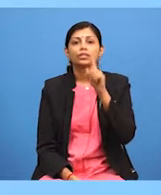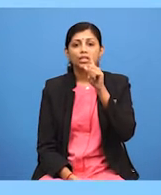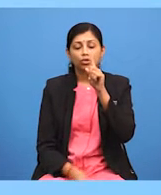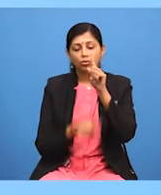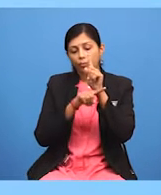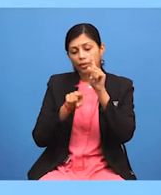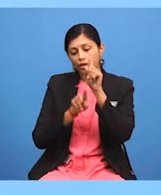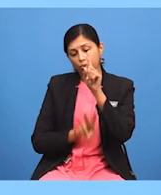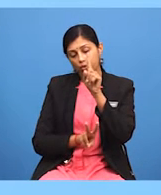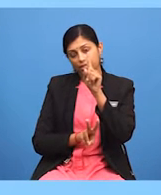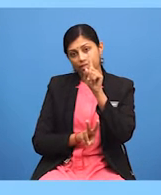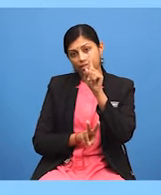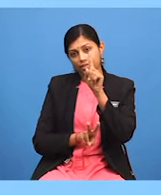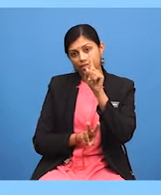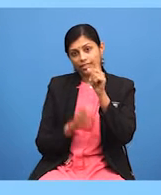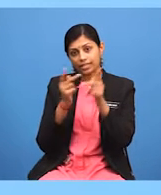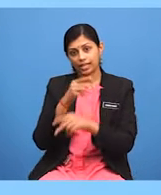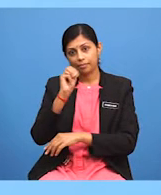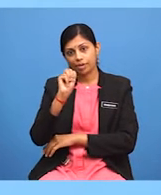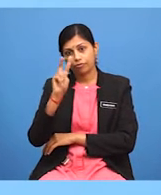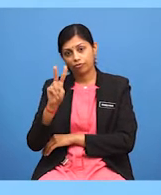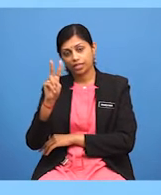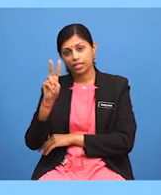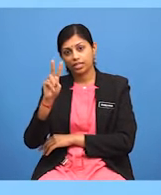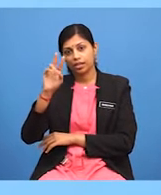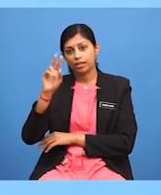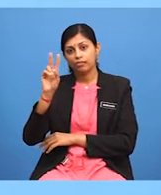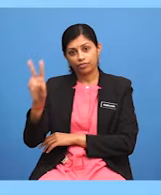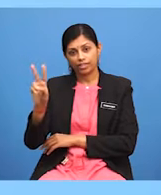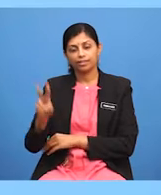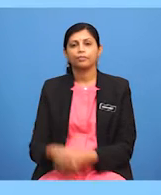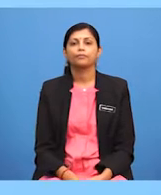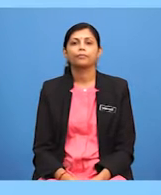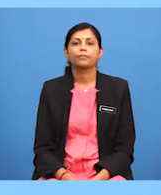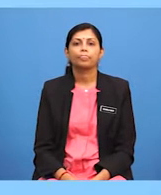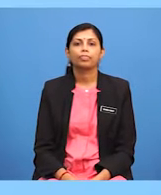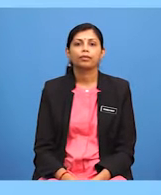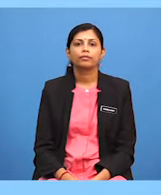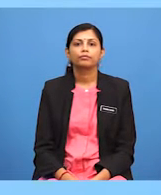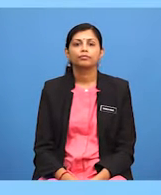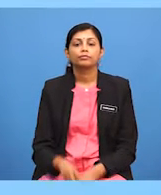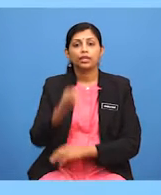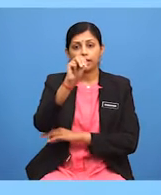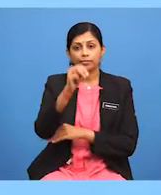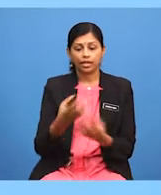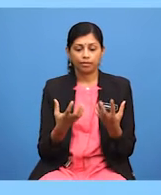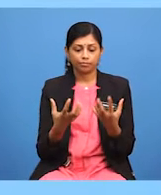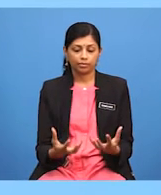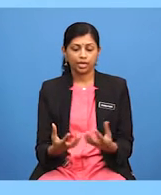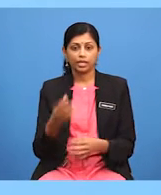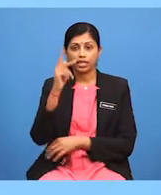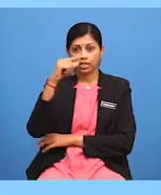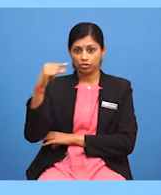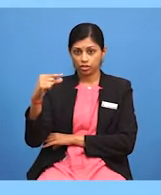M darab V kuasa 2, di mana M ialah jisim